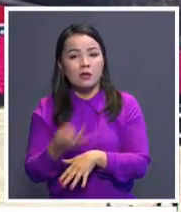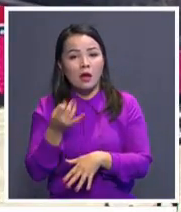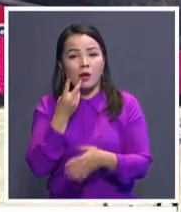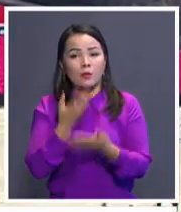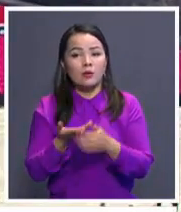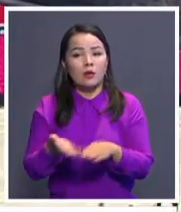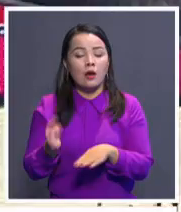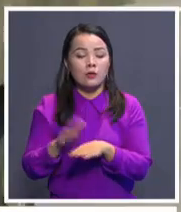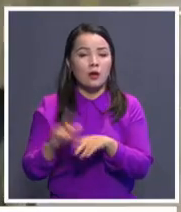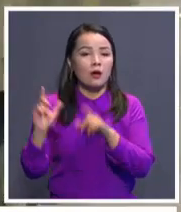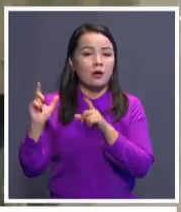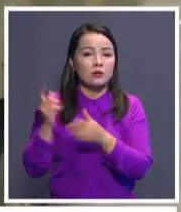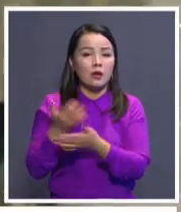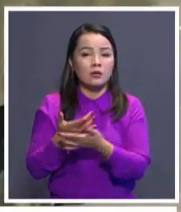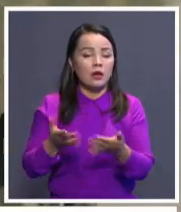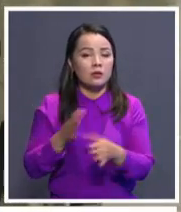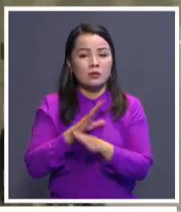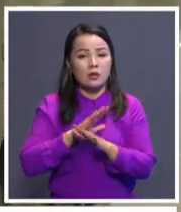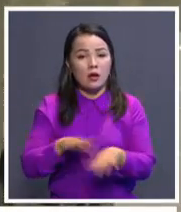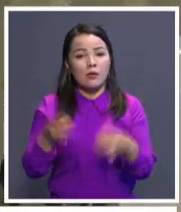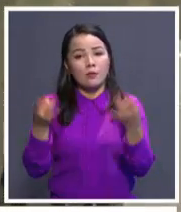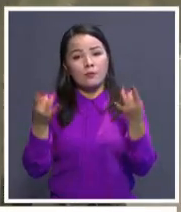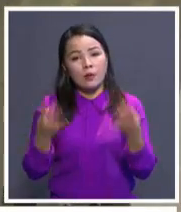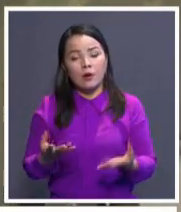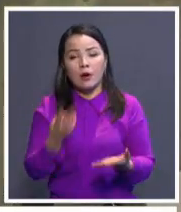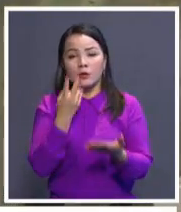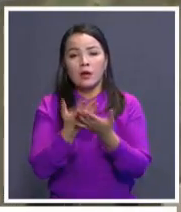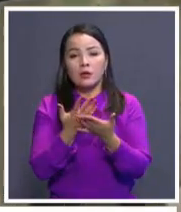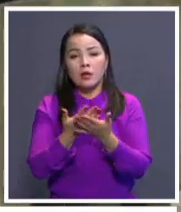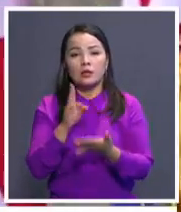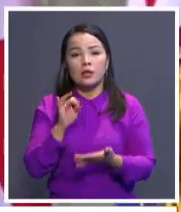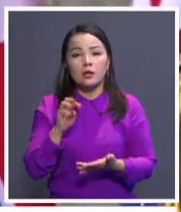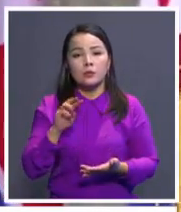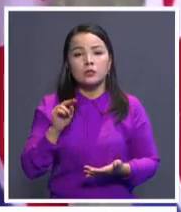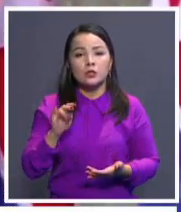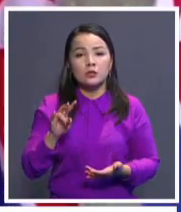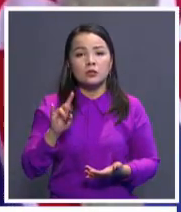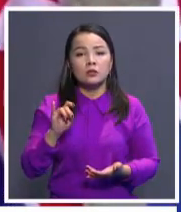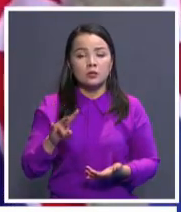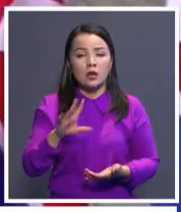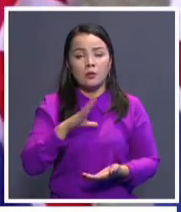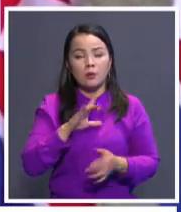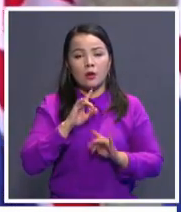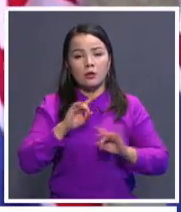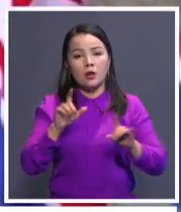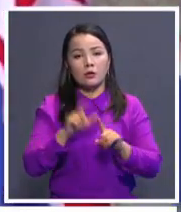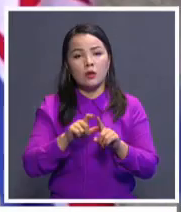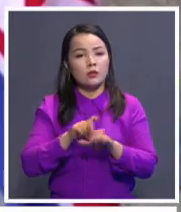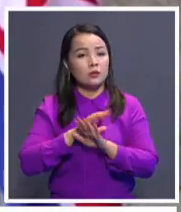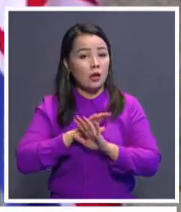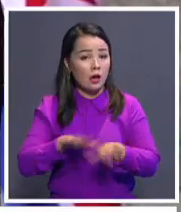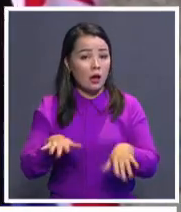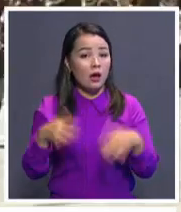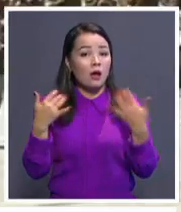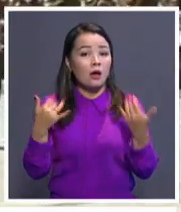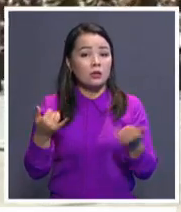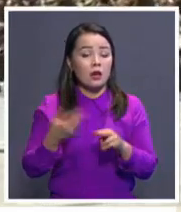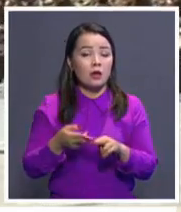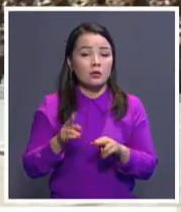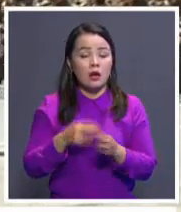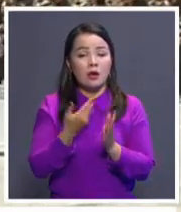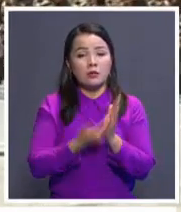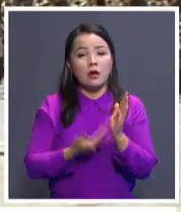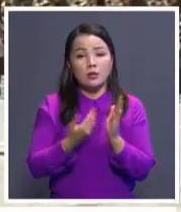өзге ауыр техника шығарылған жоқ. Бұған қоса мемлекет лидері Ким Чен Ын шеру кезінде сөз сөйлемеді. Сарапшылардың